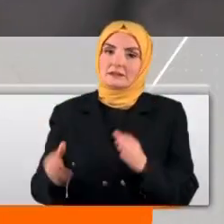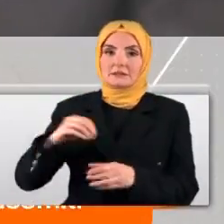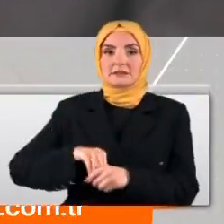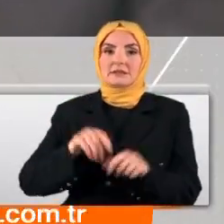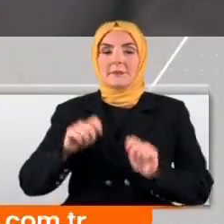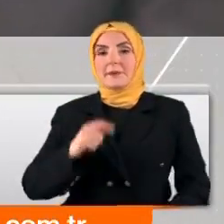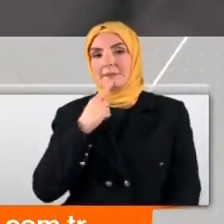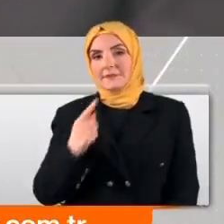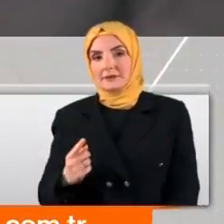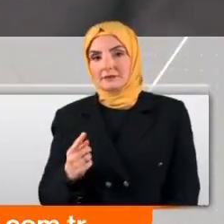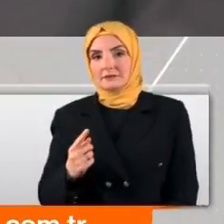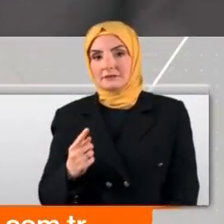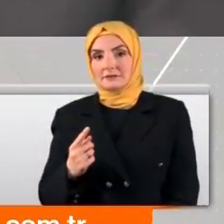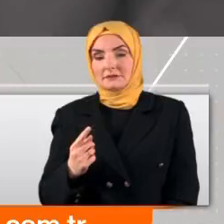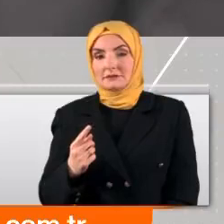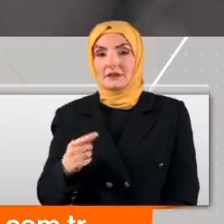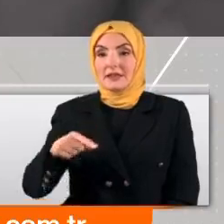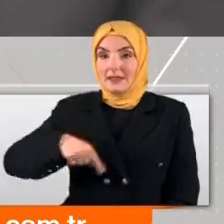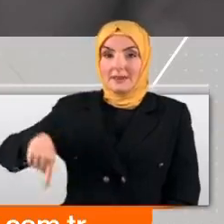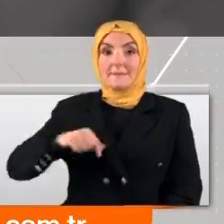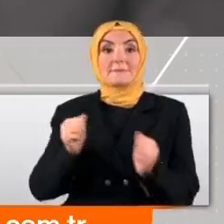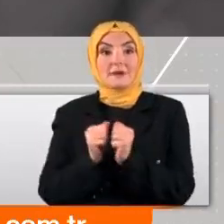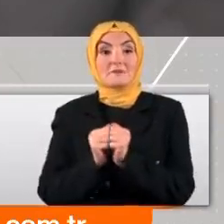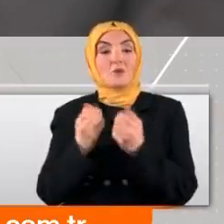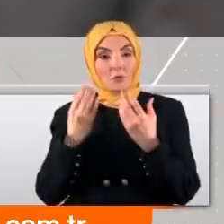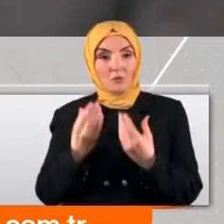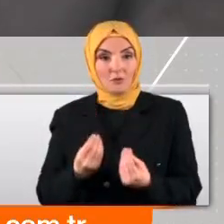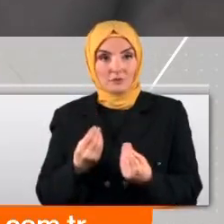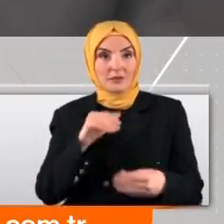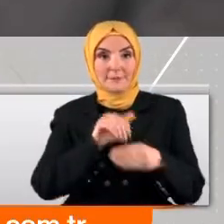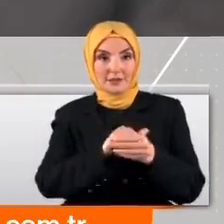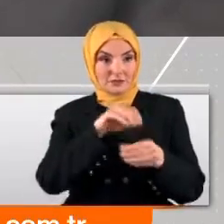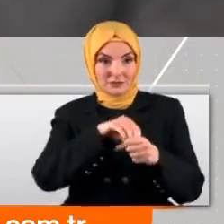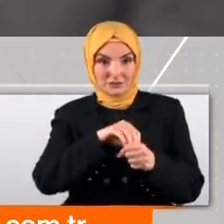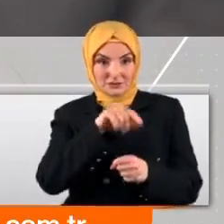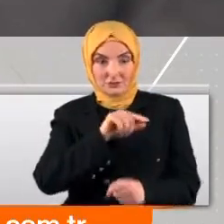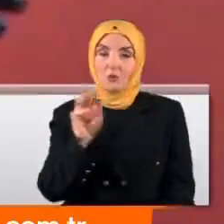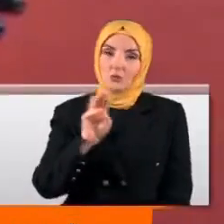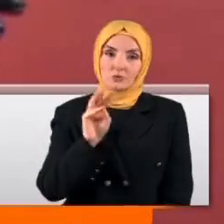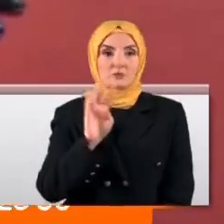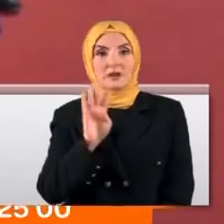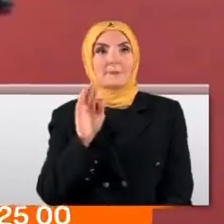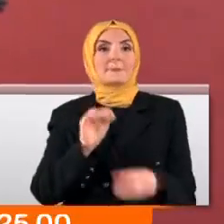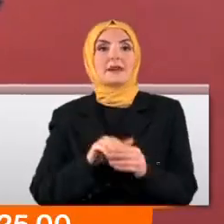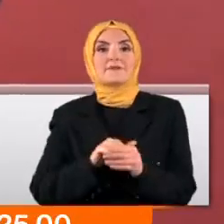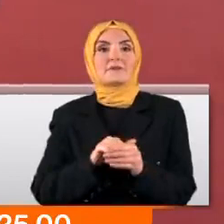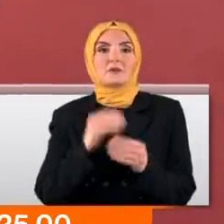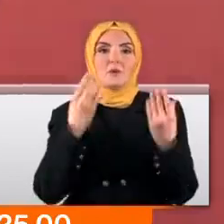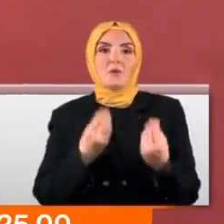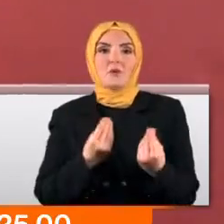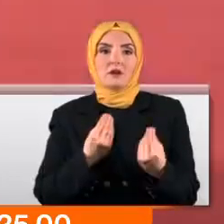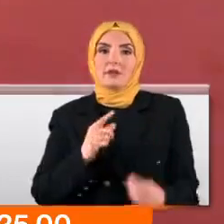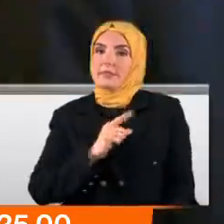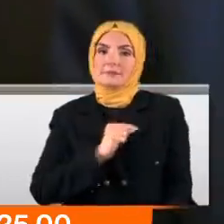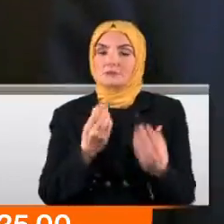araya geldiğimiz zaman mecliste 30-40 milletvekiliyle temsil edilme imkanımız var. Altılı masada bir yandan